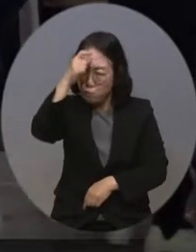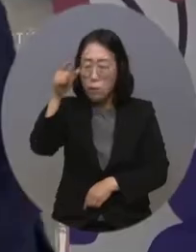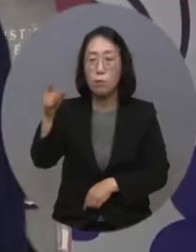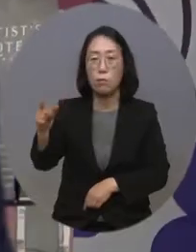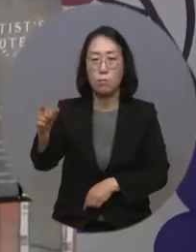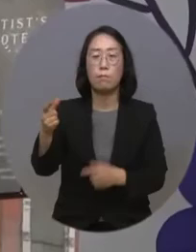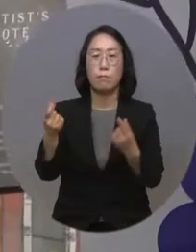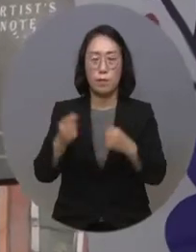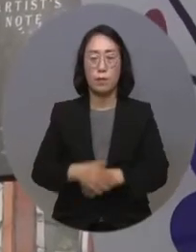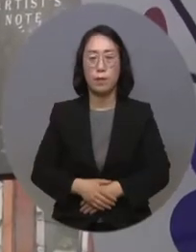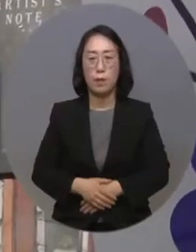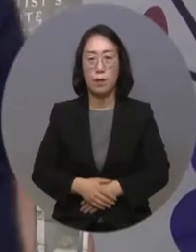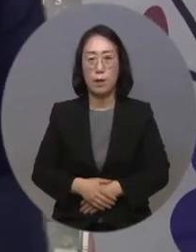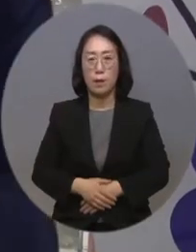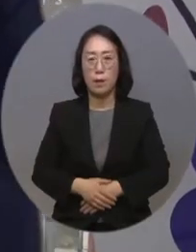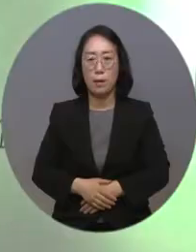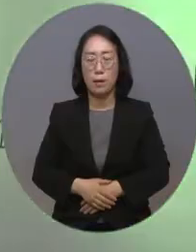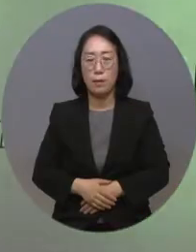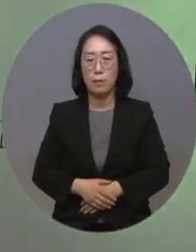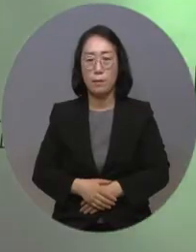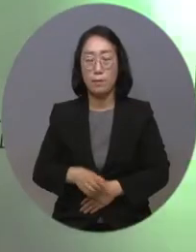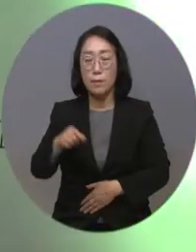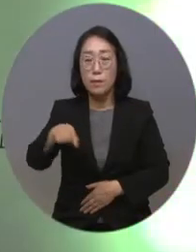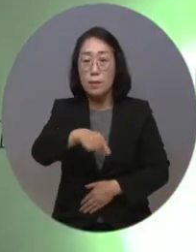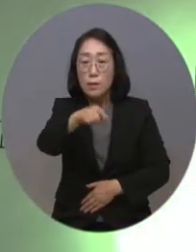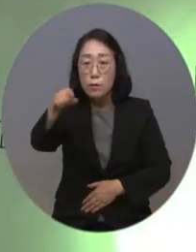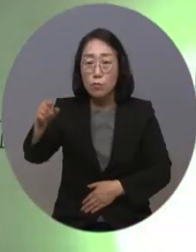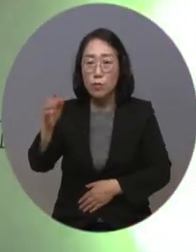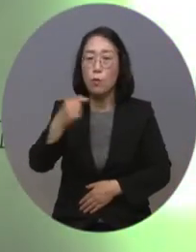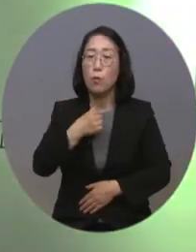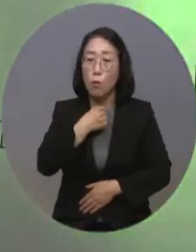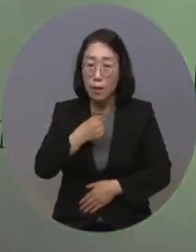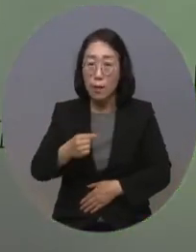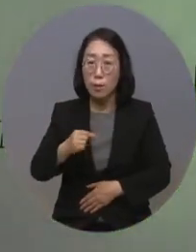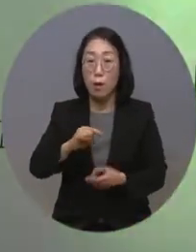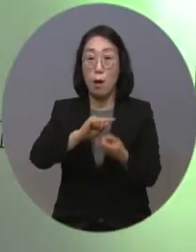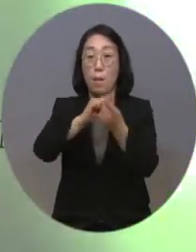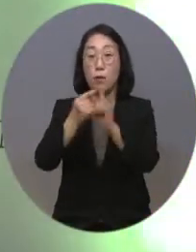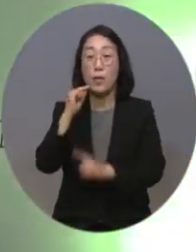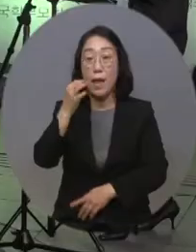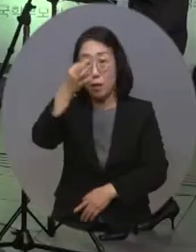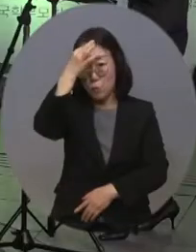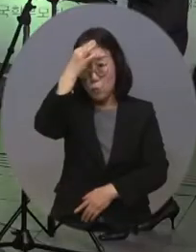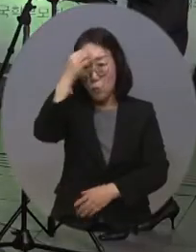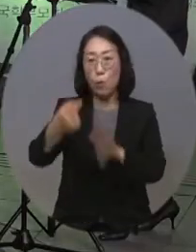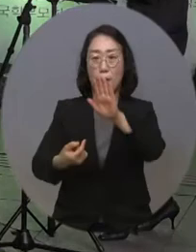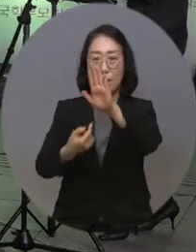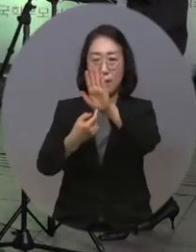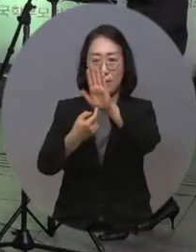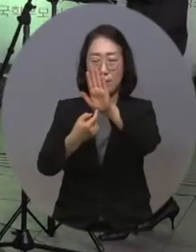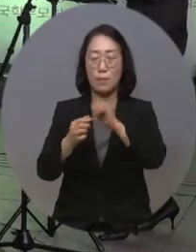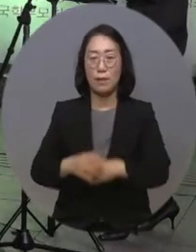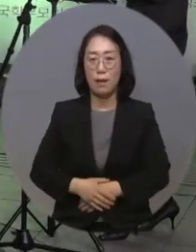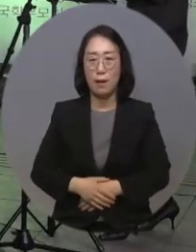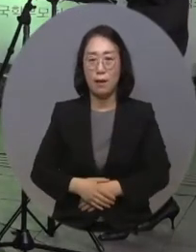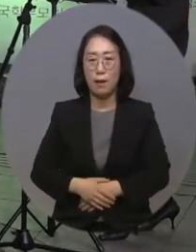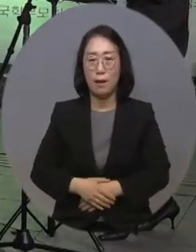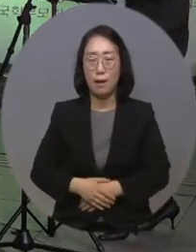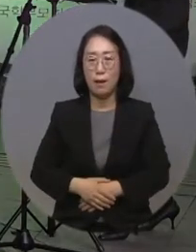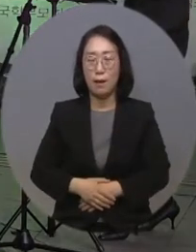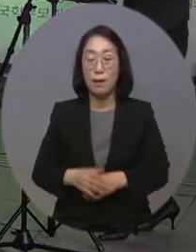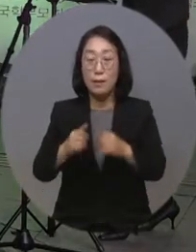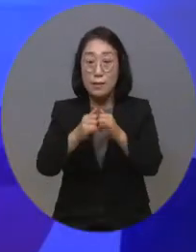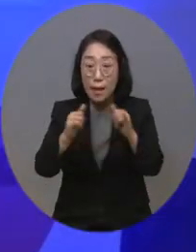있거든요. 의정부 시민들은 그들의 소리를 예술을 통해 전했습니다. 시민은 문화를